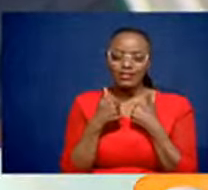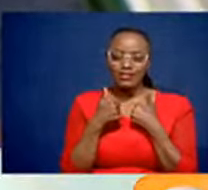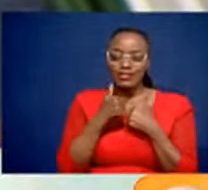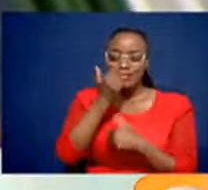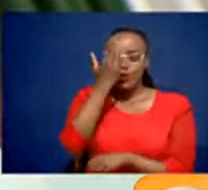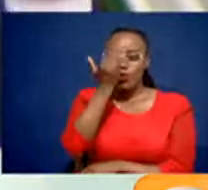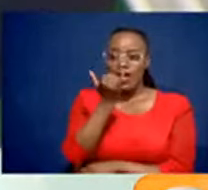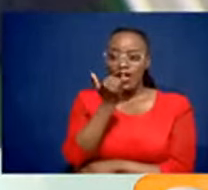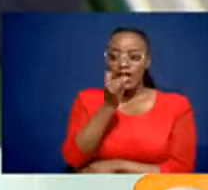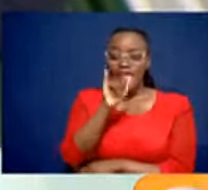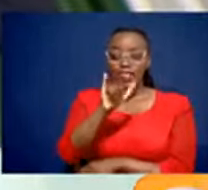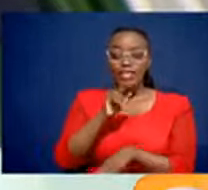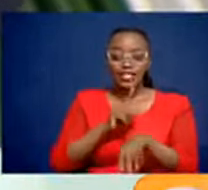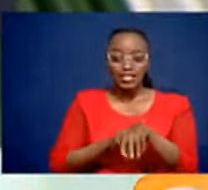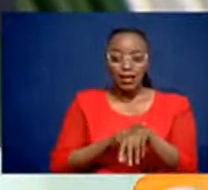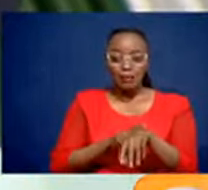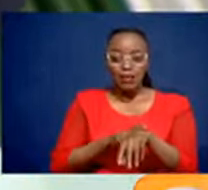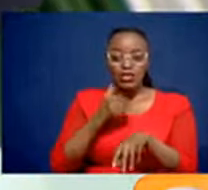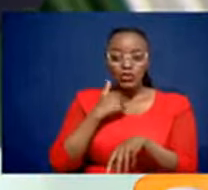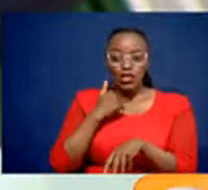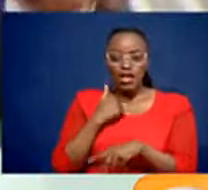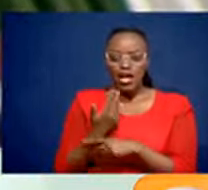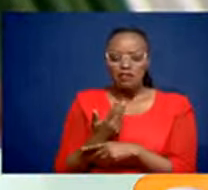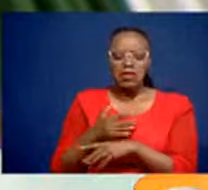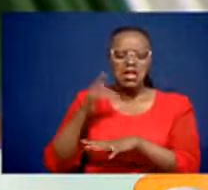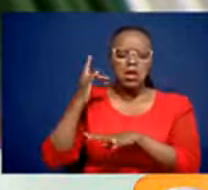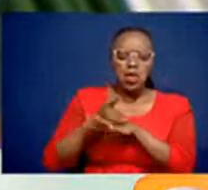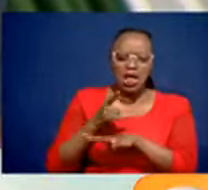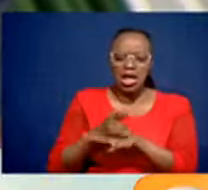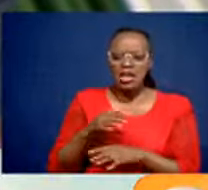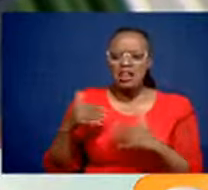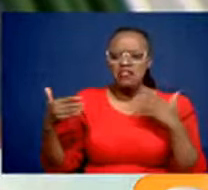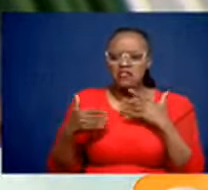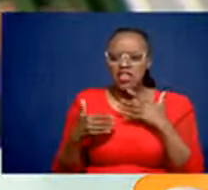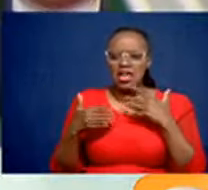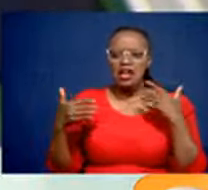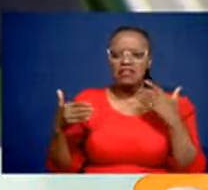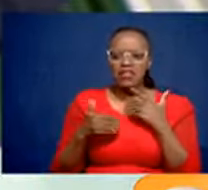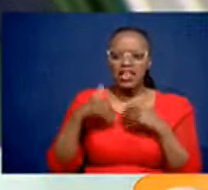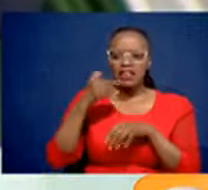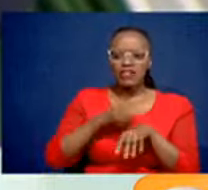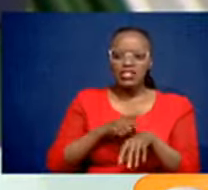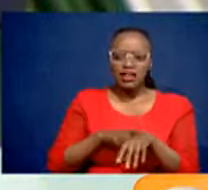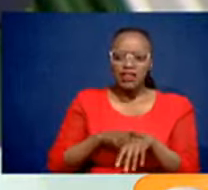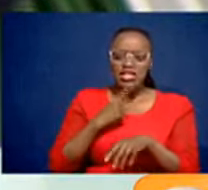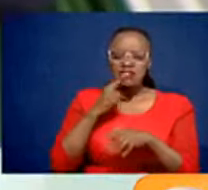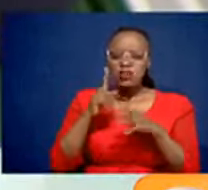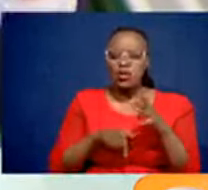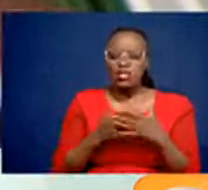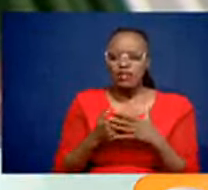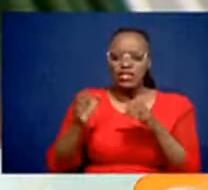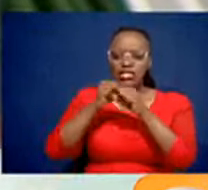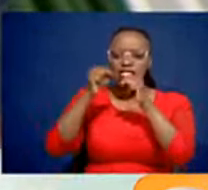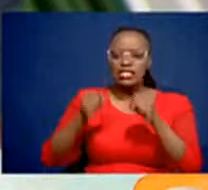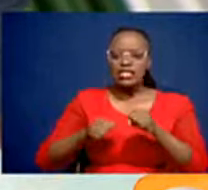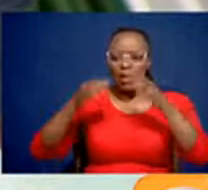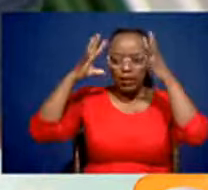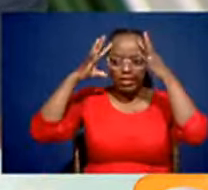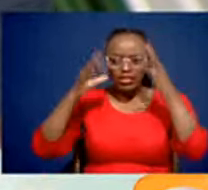kwa sababu wakati huo tulikuwa tunauziwa uoga. Tulikuwa tunauziwa ya kwamba system ndio